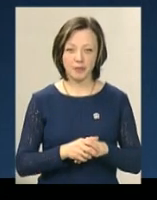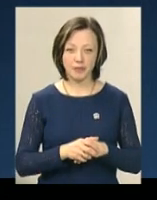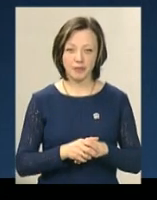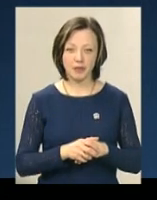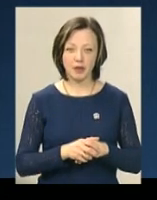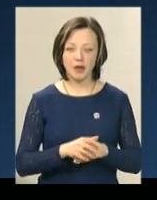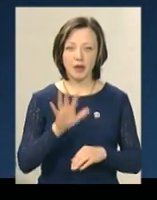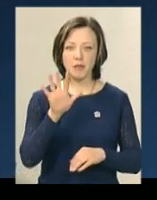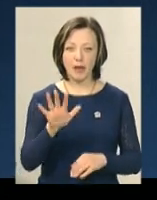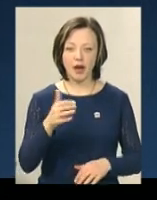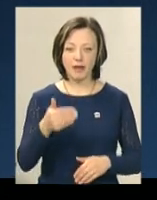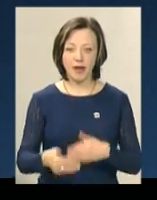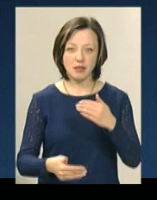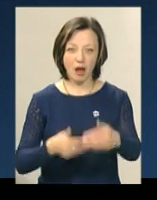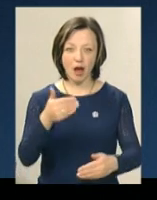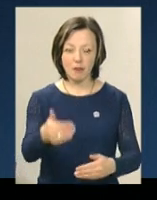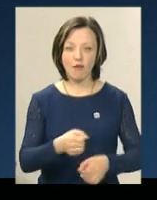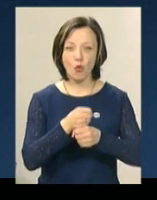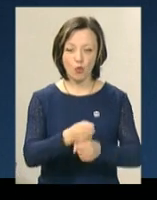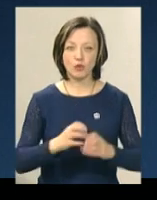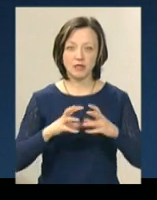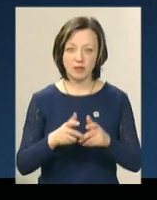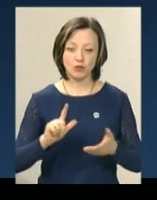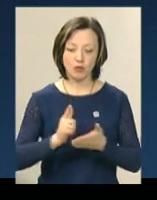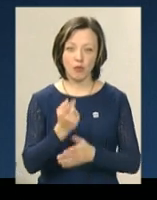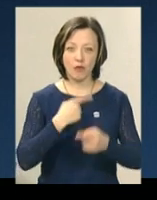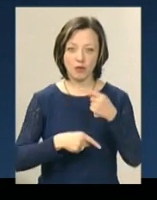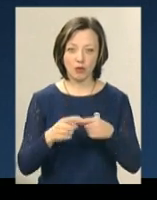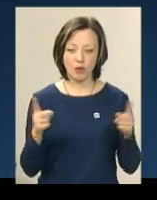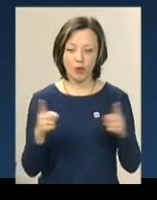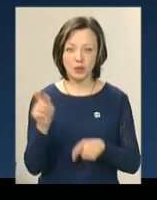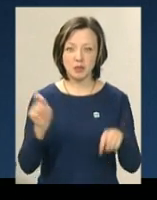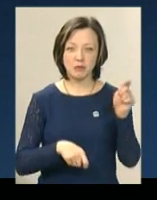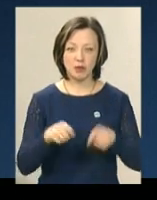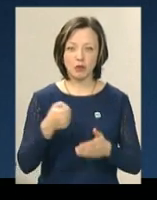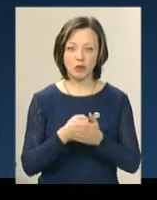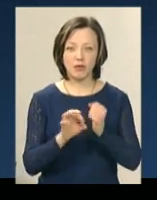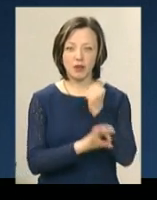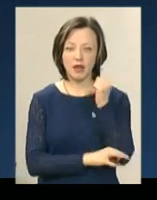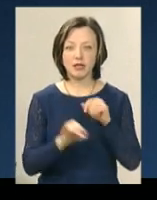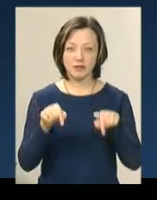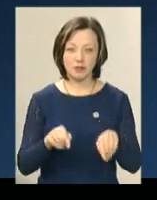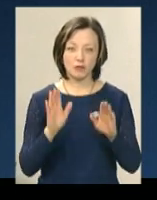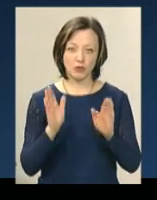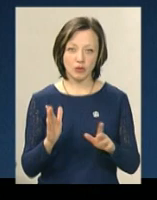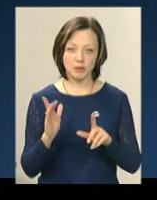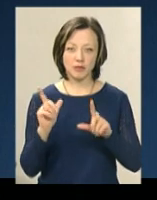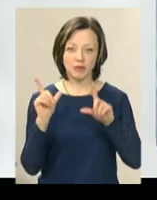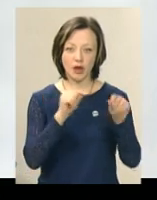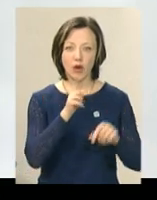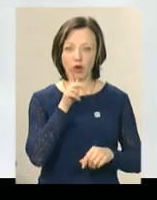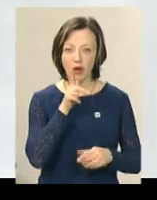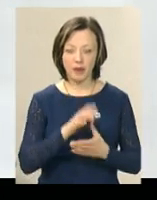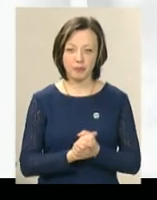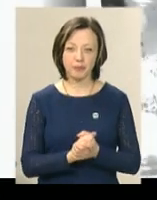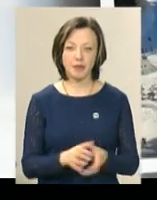п'ять етапів Кубку світу було. І зараз ми повернулися на короткий збір до Фінляндії, і звідси вже будемо вилітати до Кореї.